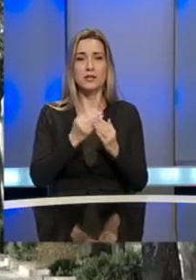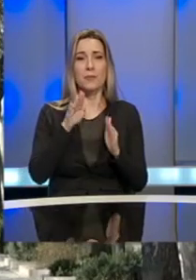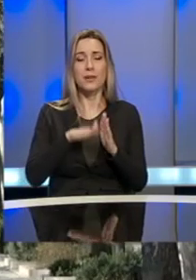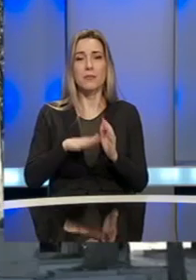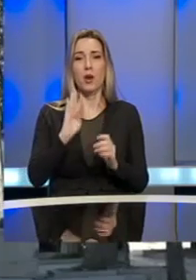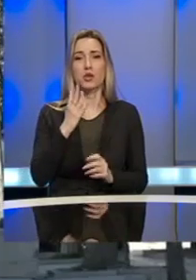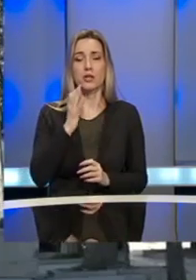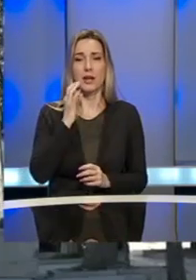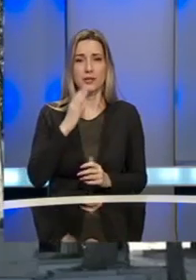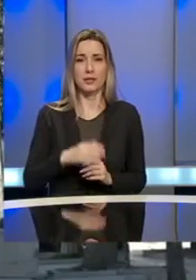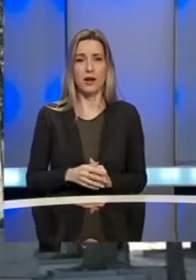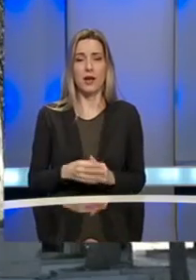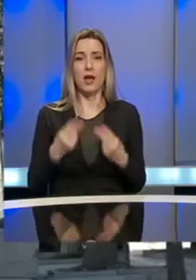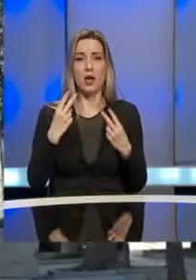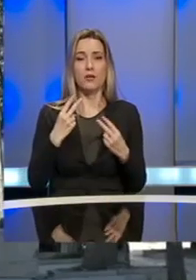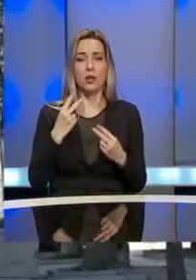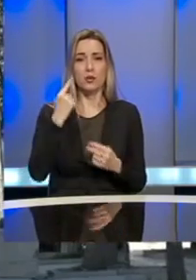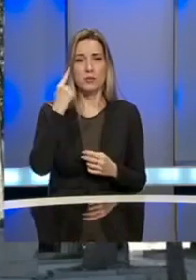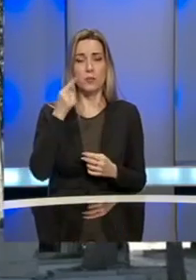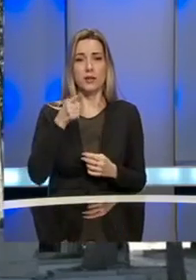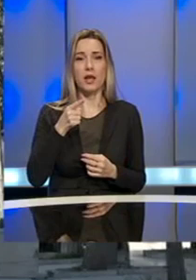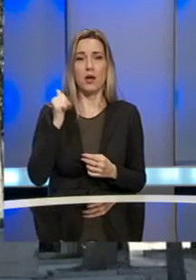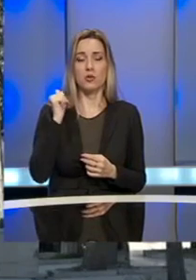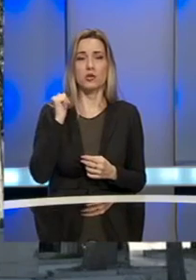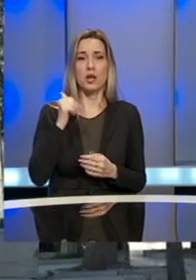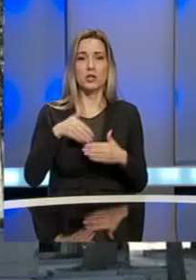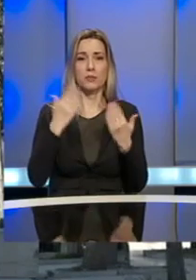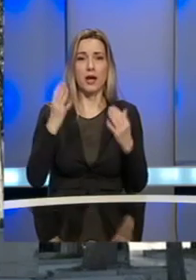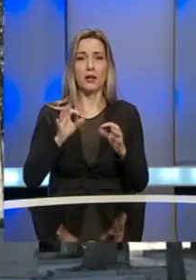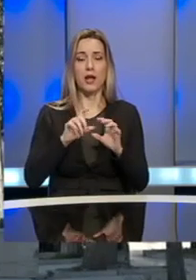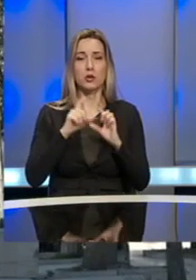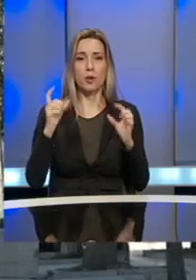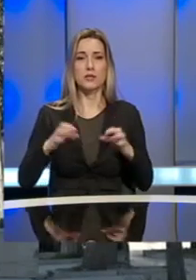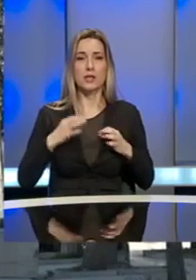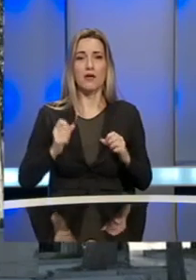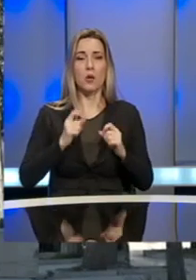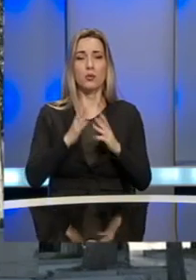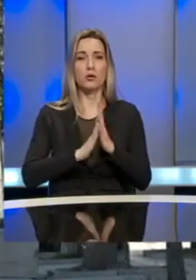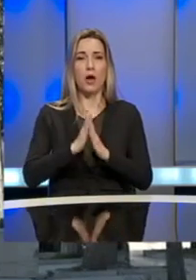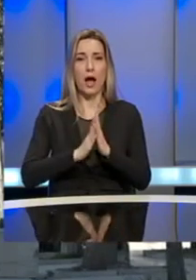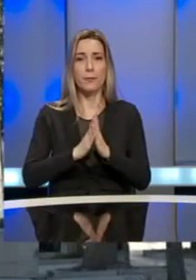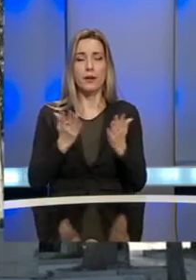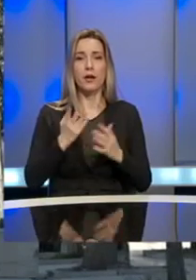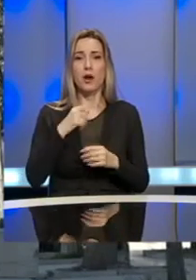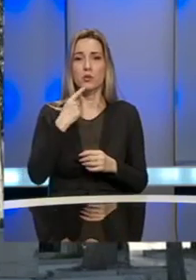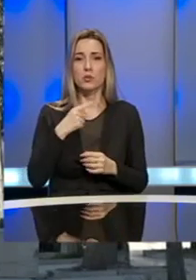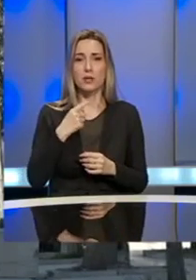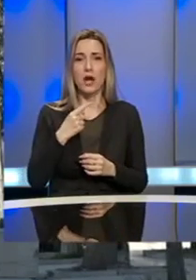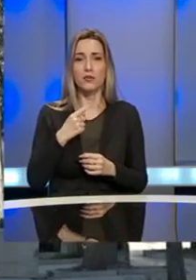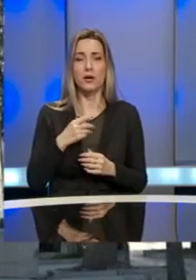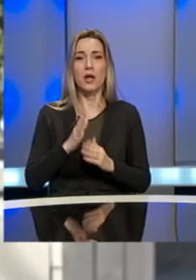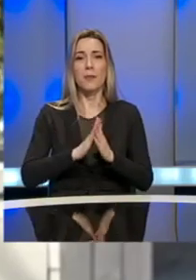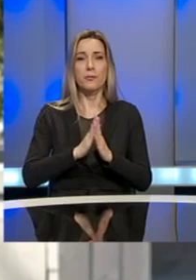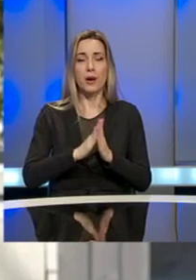14 dana. Vrijedno spomena je da je tokom jučerašnjeg dana Dom zdravlja Mostar uputio apel ili, kako su naveli, vapaj